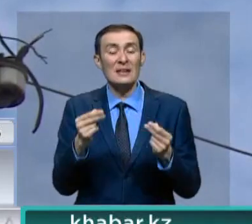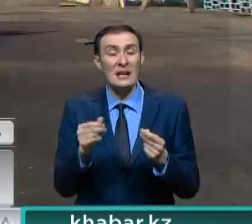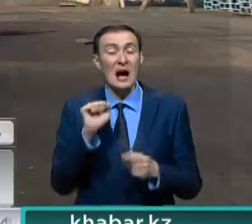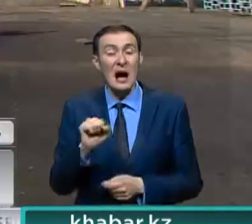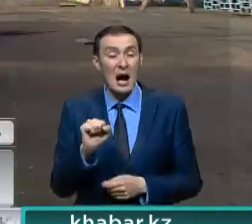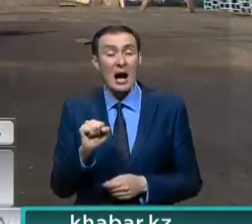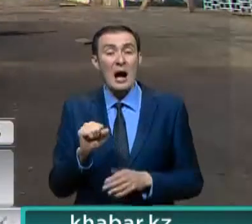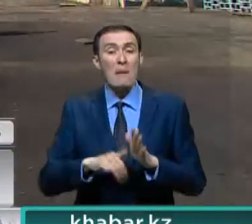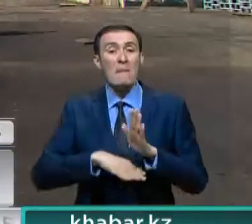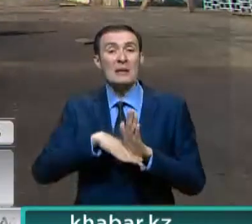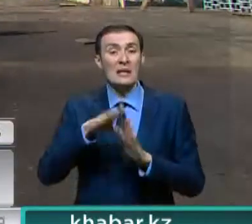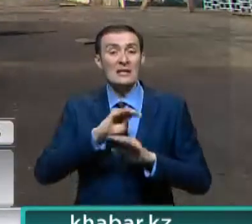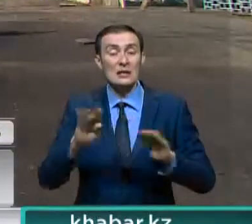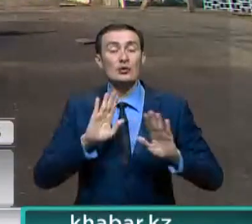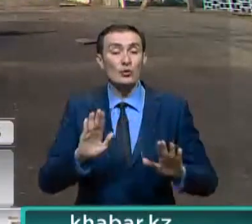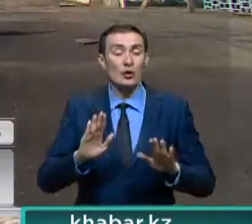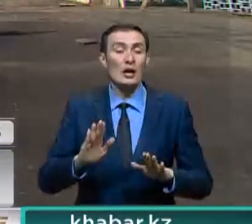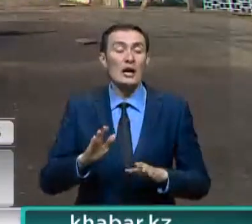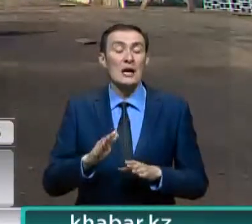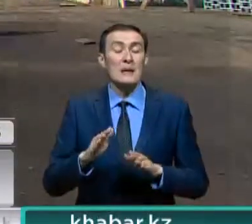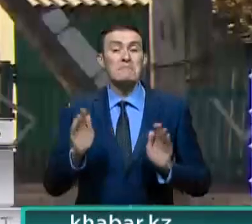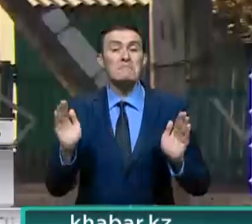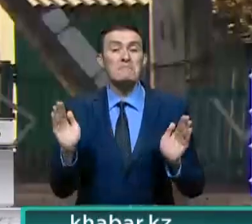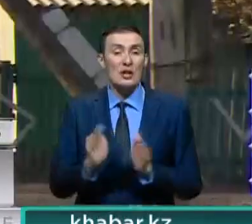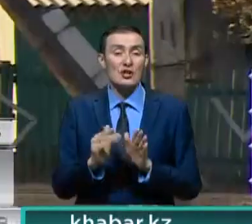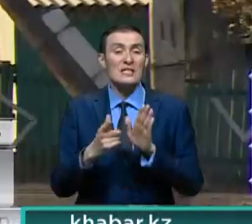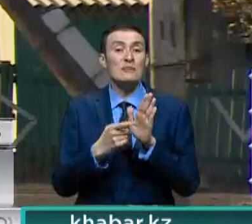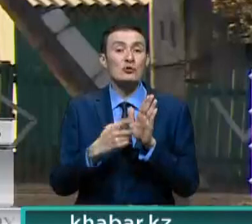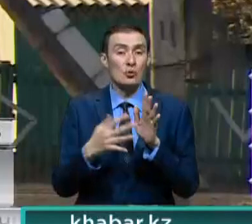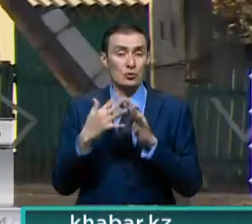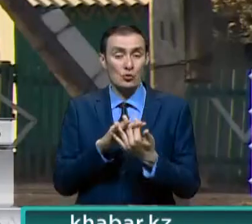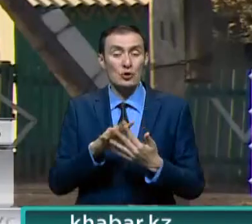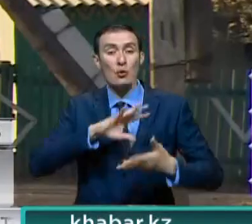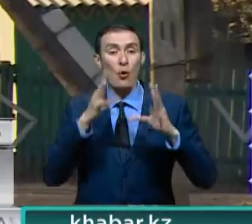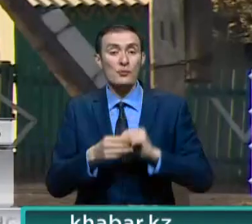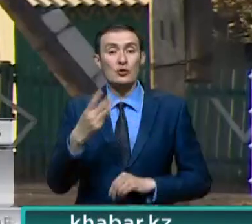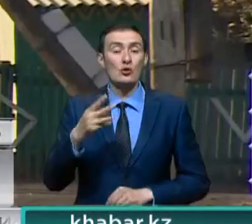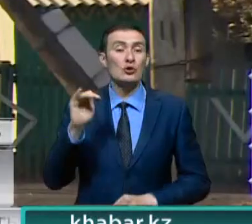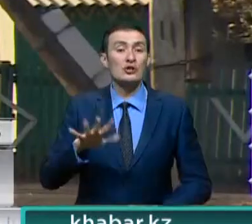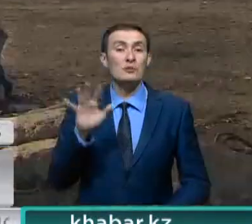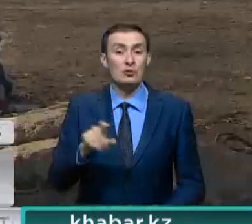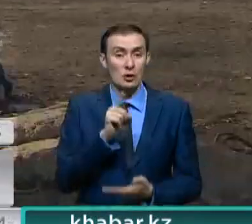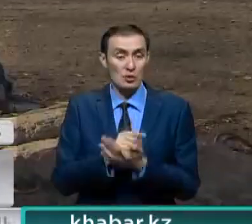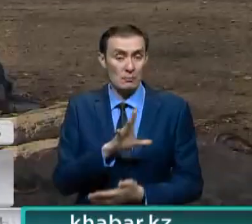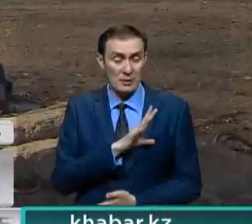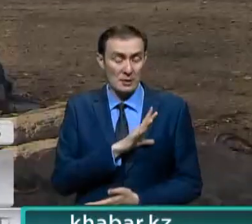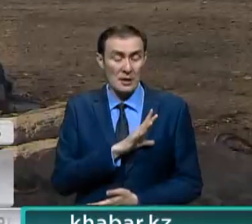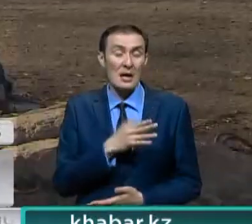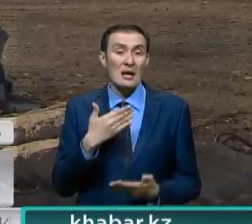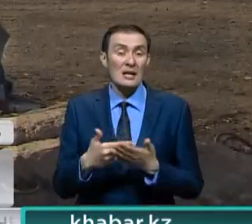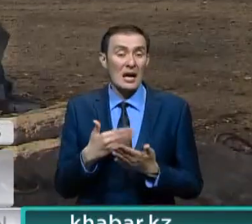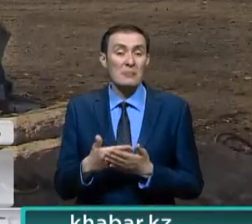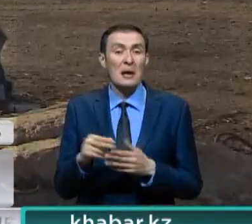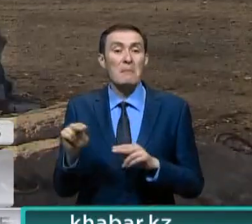но модернизация коснулась лишь чуть меньше 700 сел из выбранных 3500. К якобы